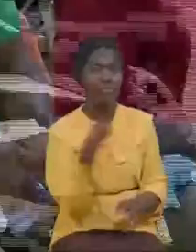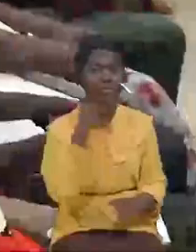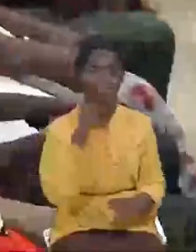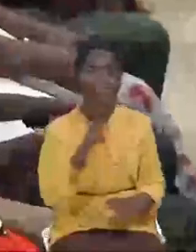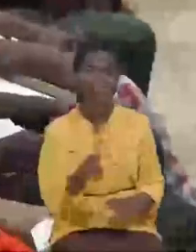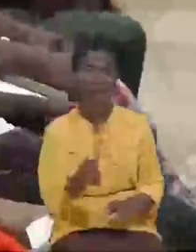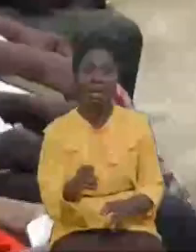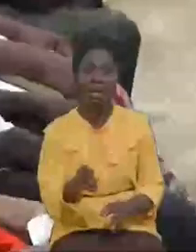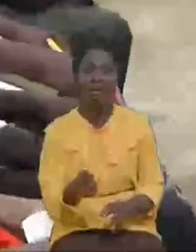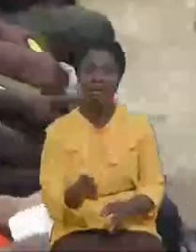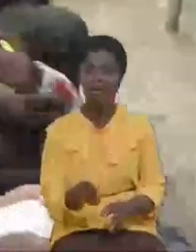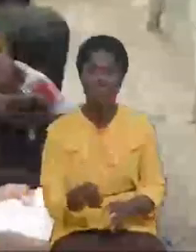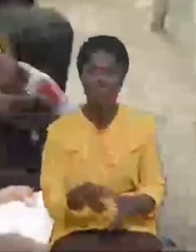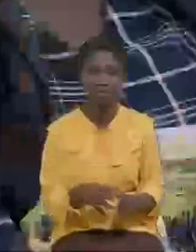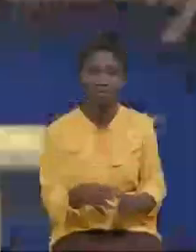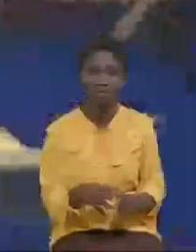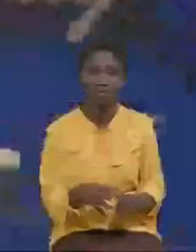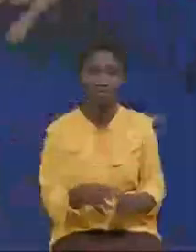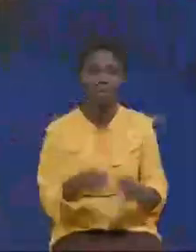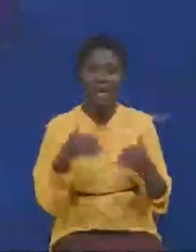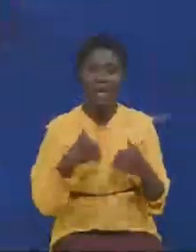sont infirmes,